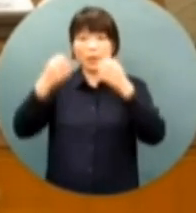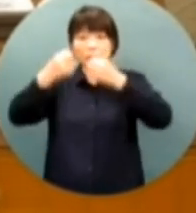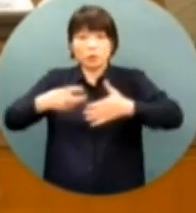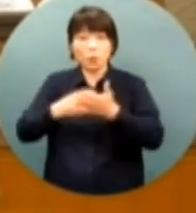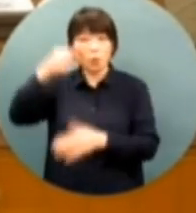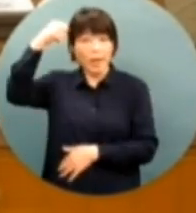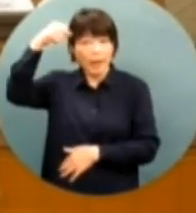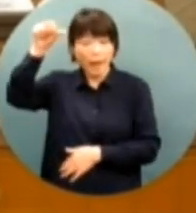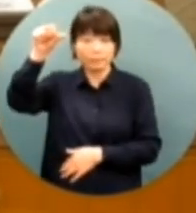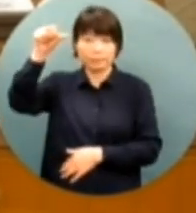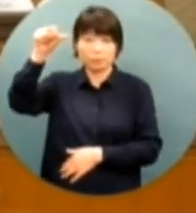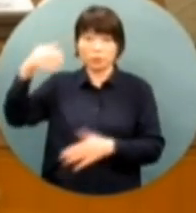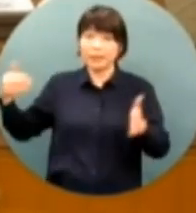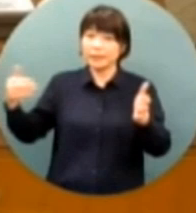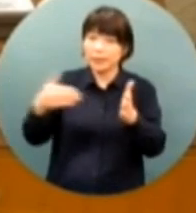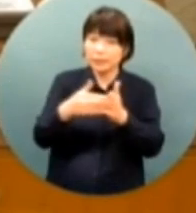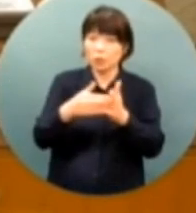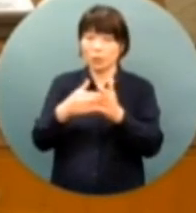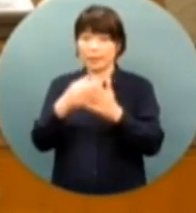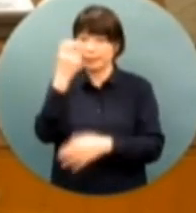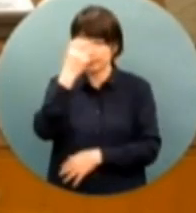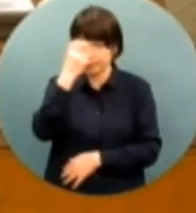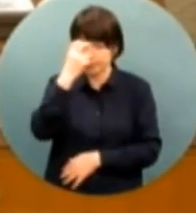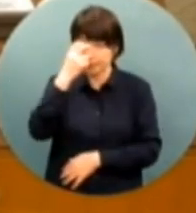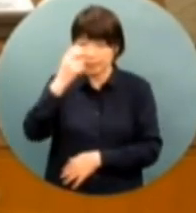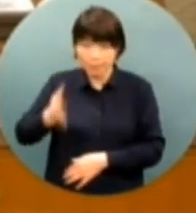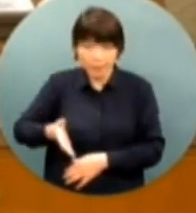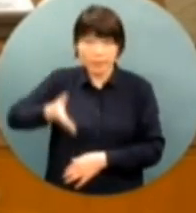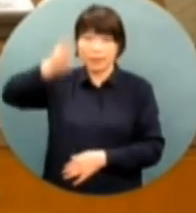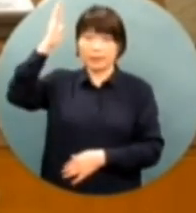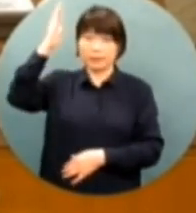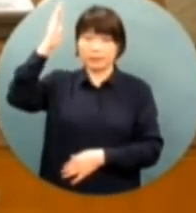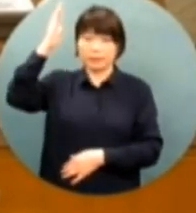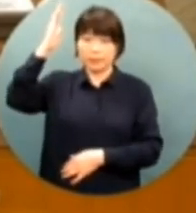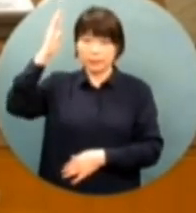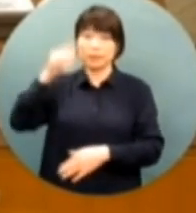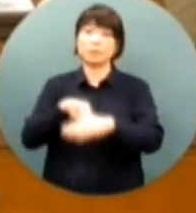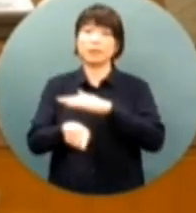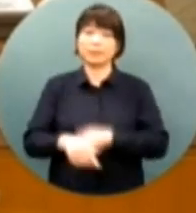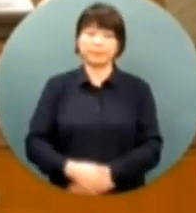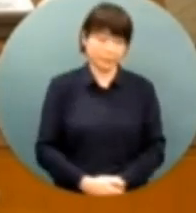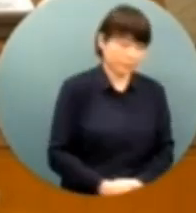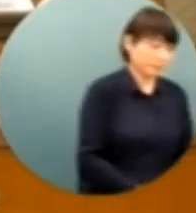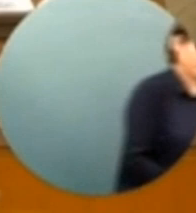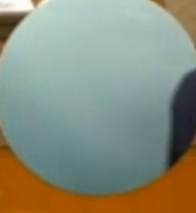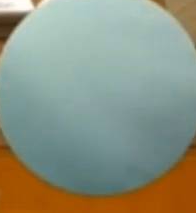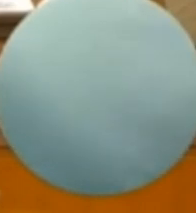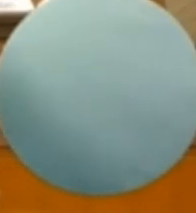案として最終的には審議をされ可決をされたというものであります。当